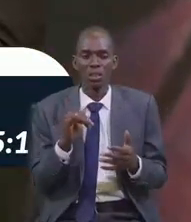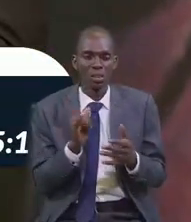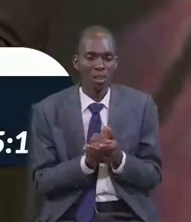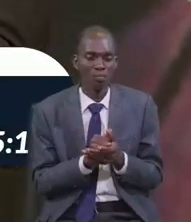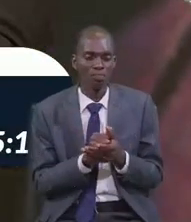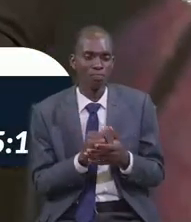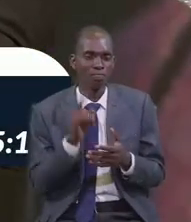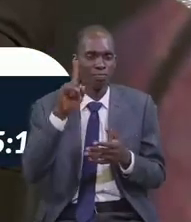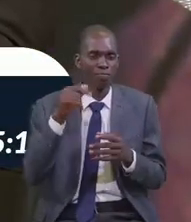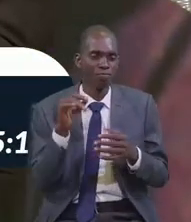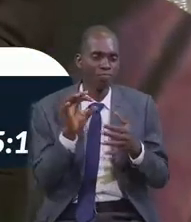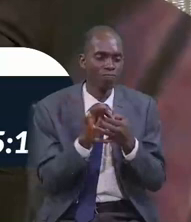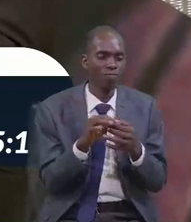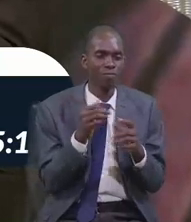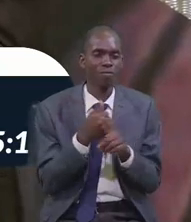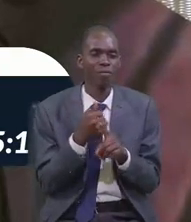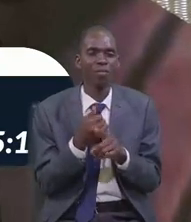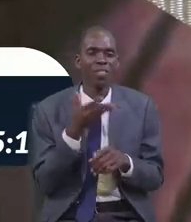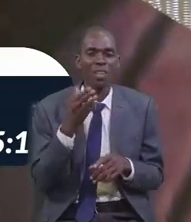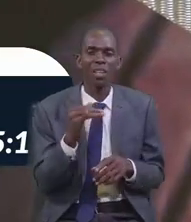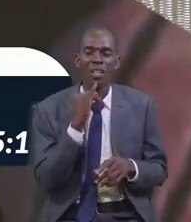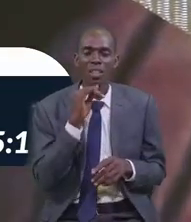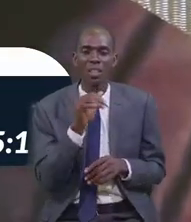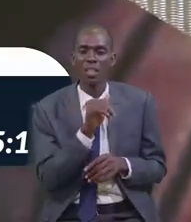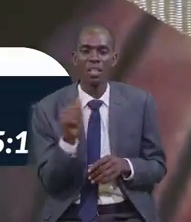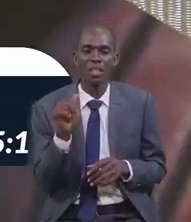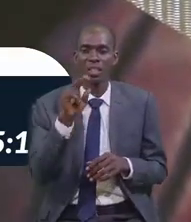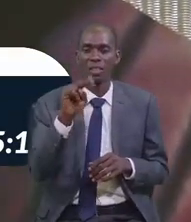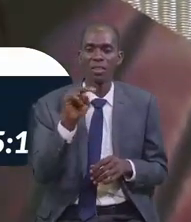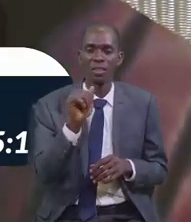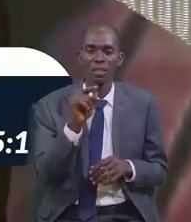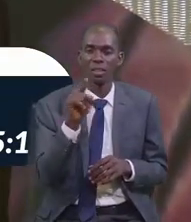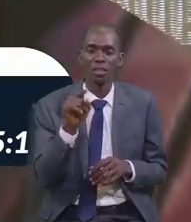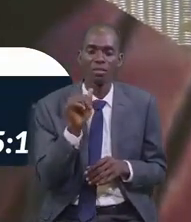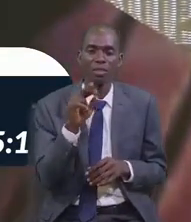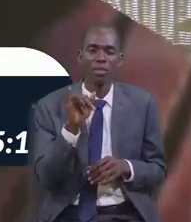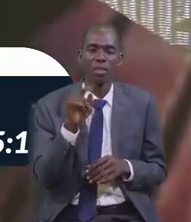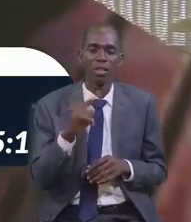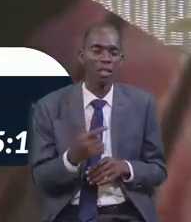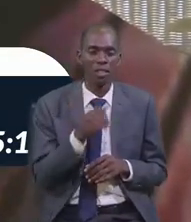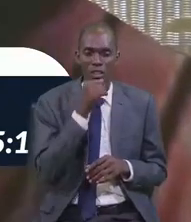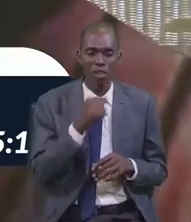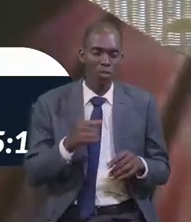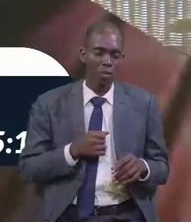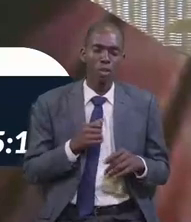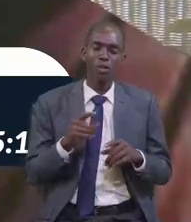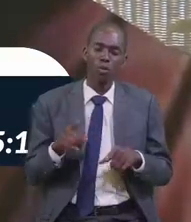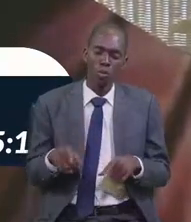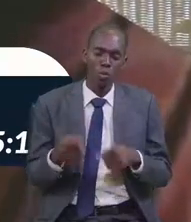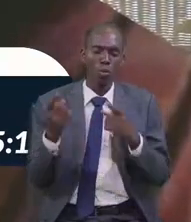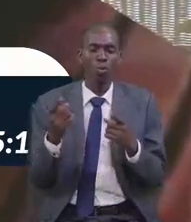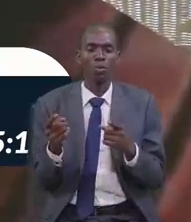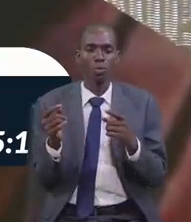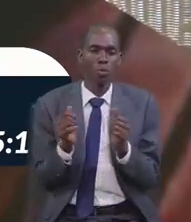l'a identifié ce Nazaréen Samuel à Moïse. Et dit, quand Moïse et Samuel